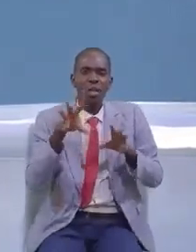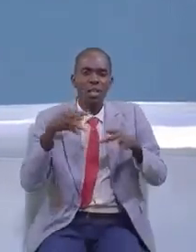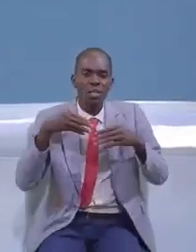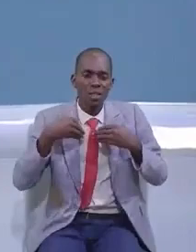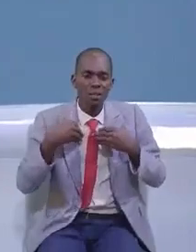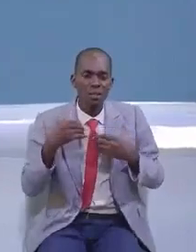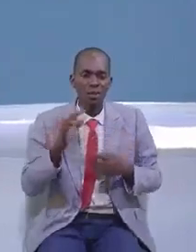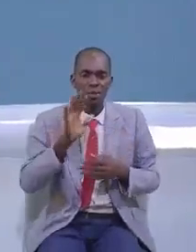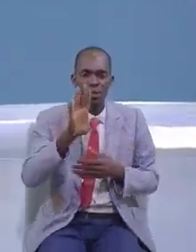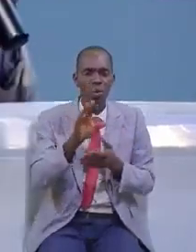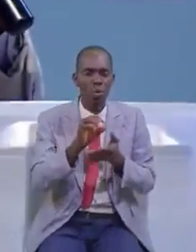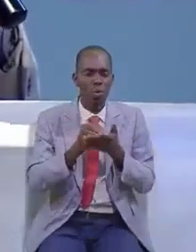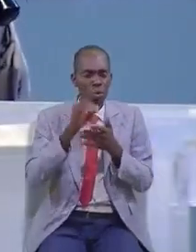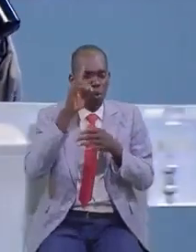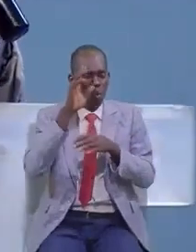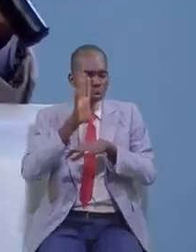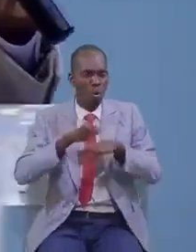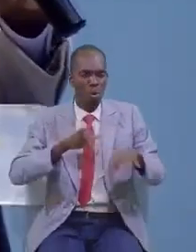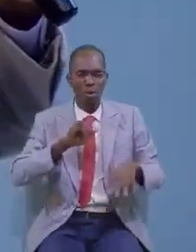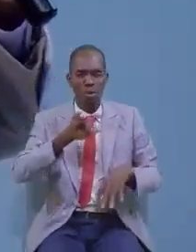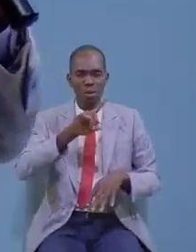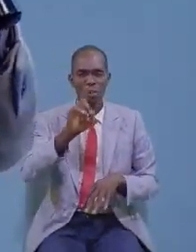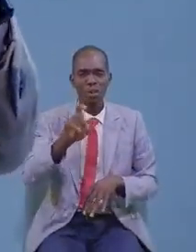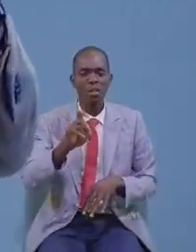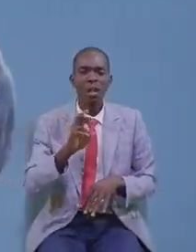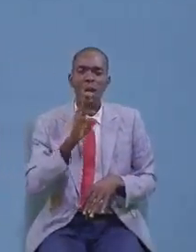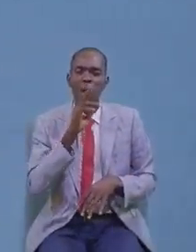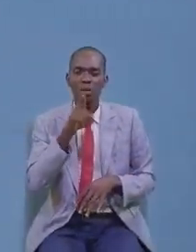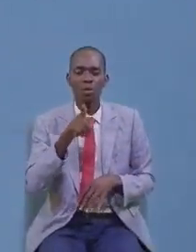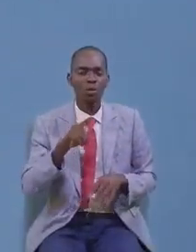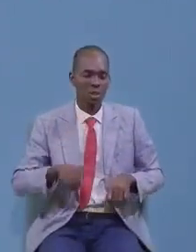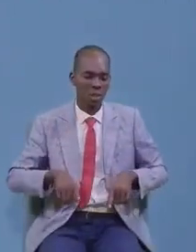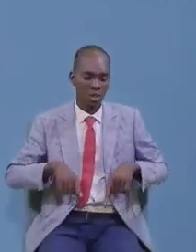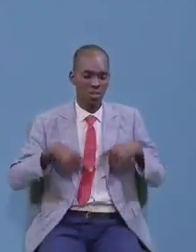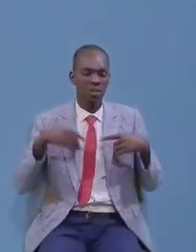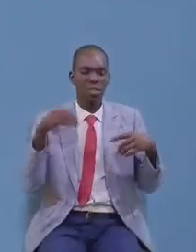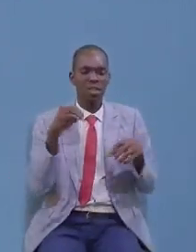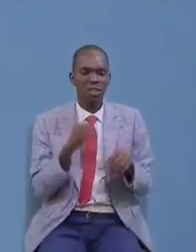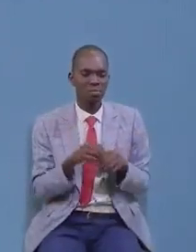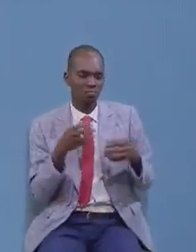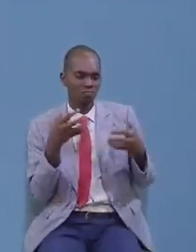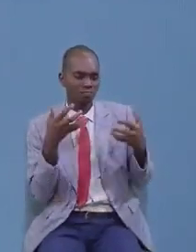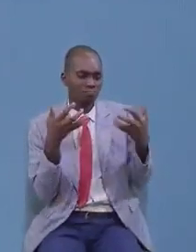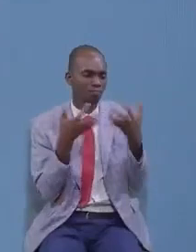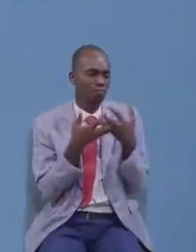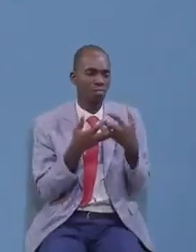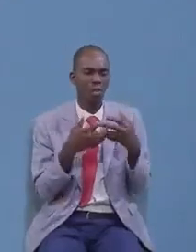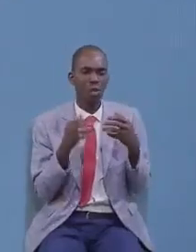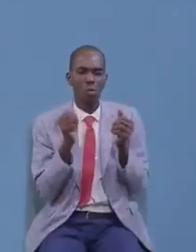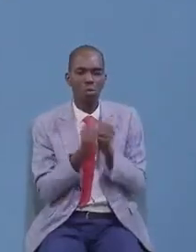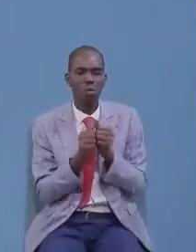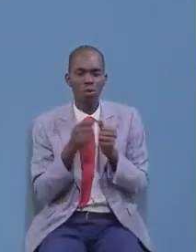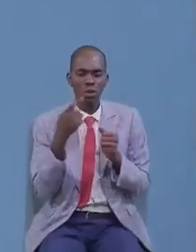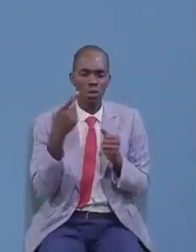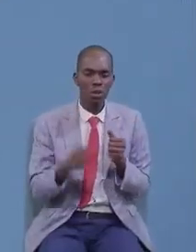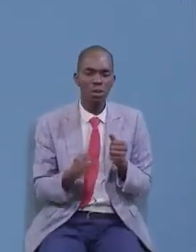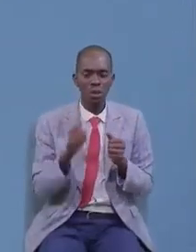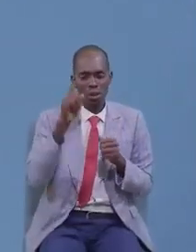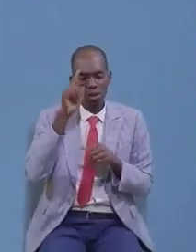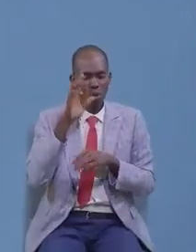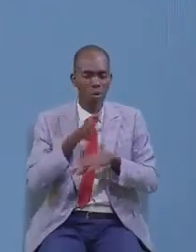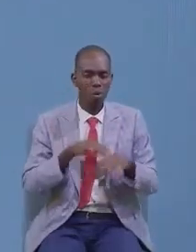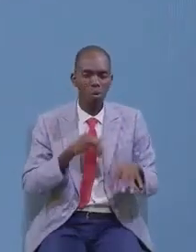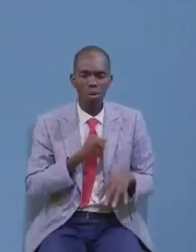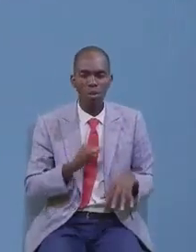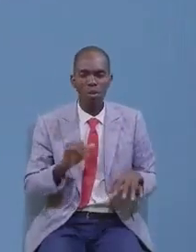calling? మీ పిలుపును మీరు అంగీకరించారా? Are you living in line with your calling? మీ పిలుపుకు తగిన జీవితాన్ని మీరు జీవిస్తున్నారా?